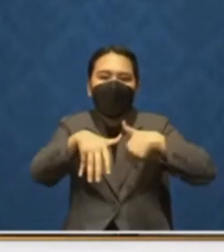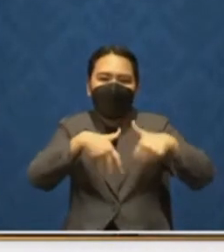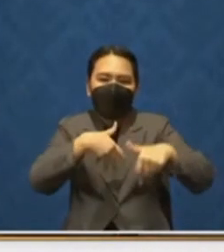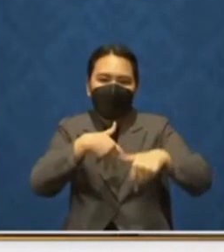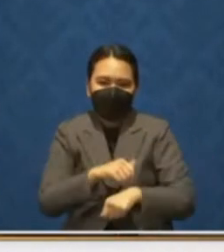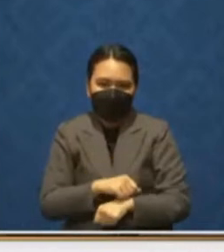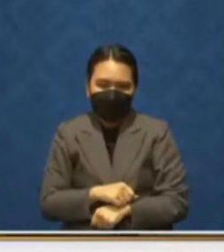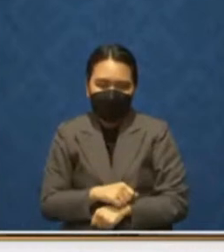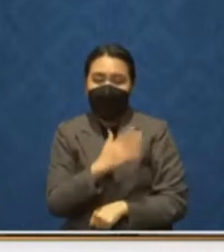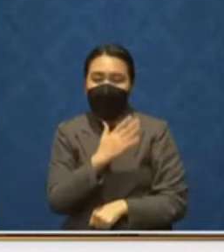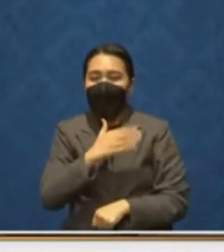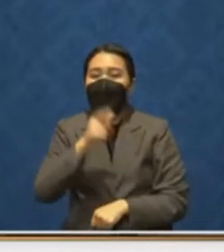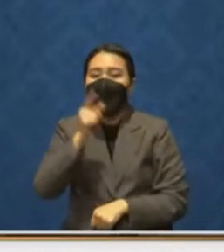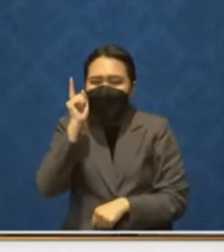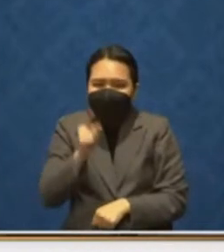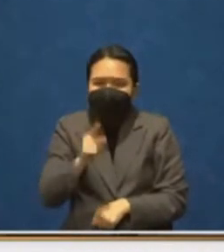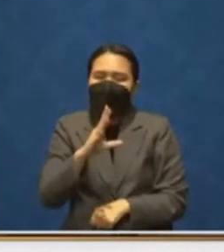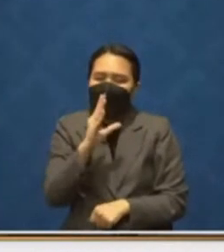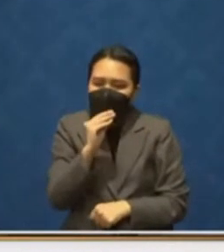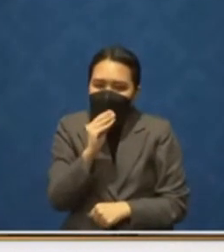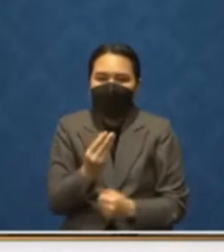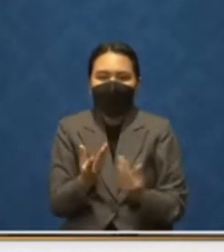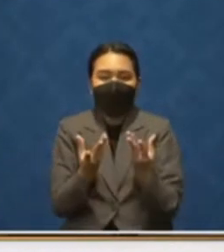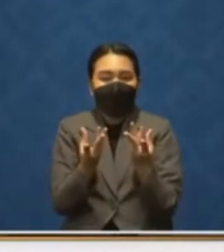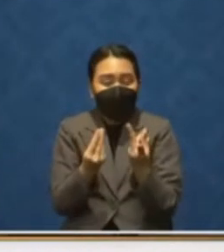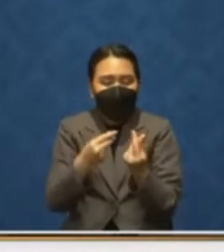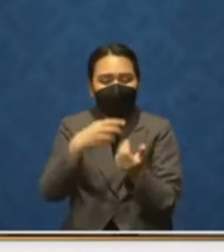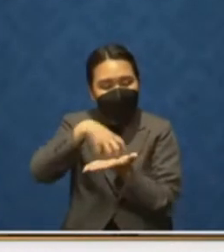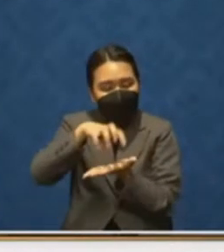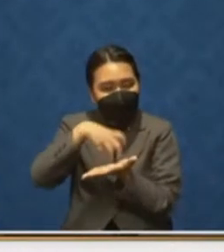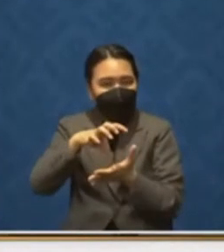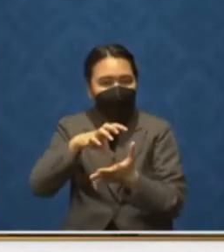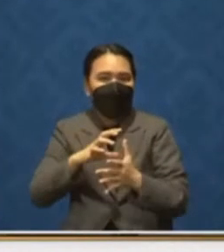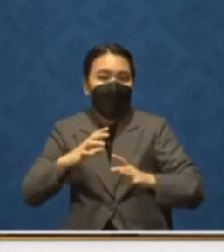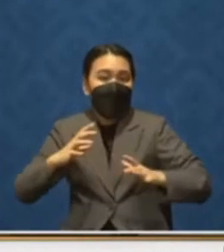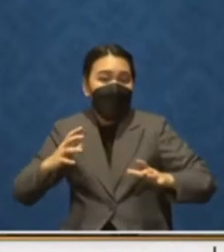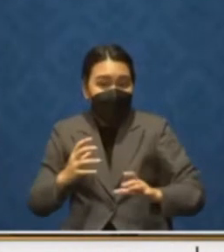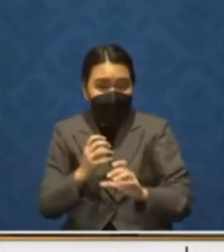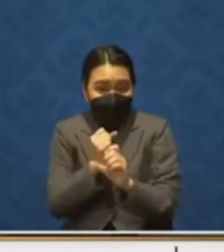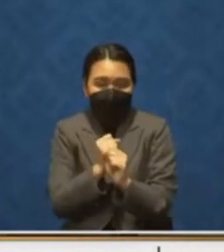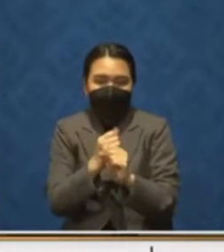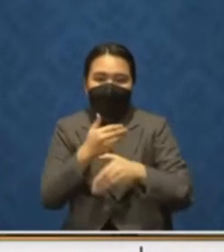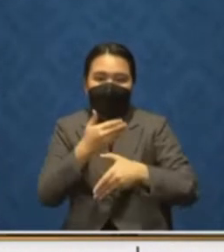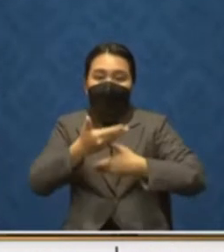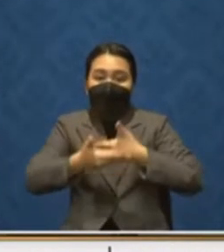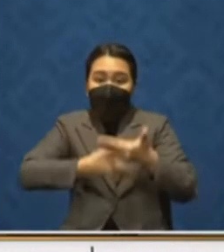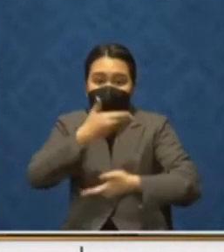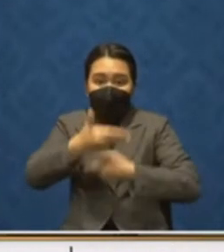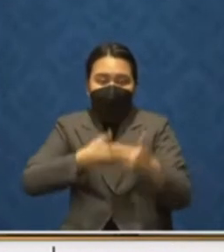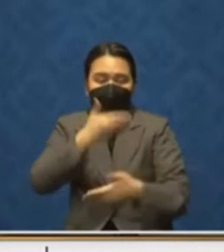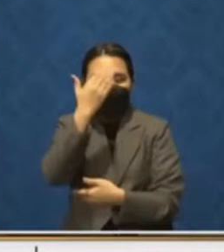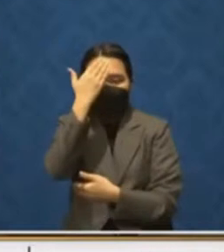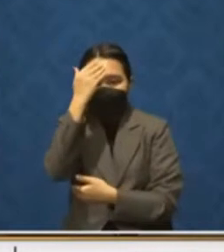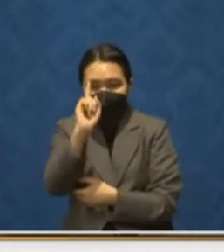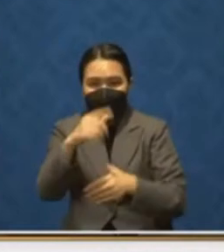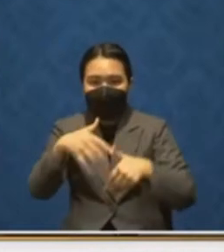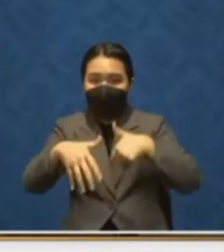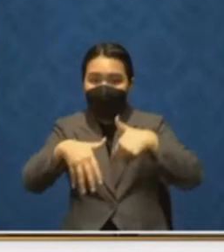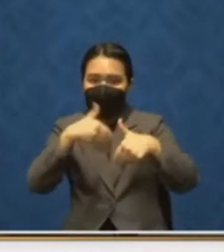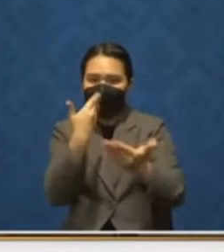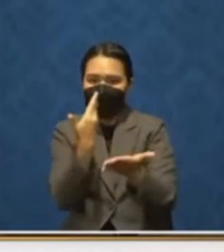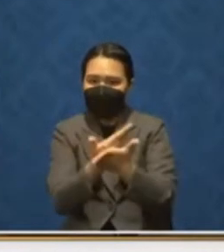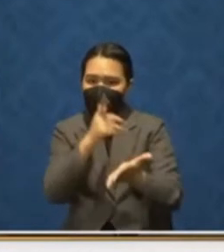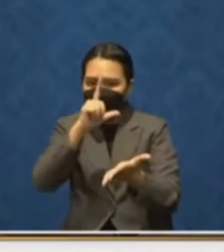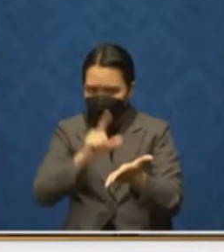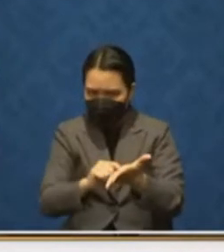สิครับเอาตัวเลขออกมาบอกแต่ว่าตกลงแล้วเนี่ยขายเพื่อจะให้ประชาชนได้ใช้ราคาต่ำไหม